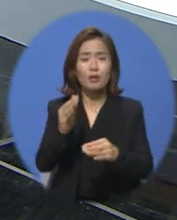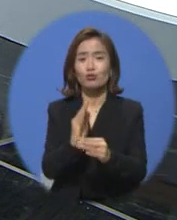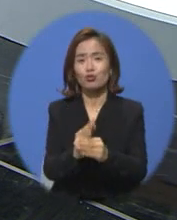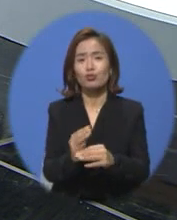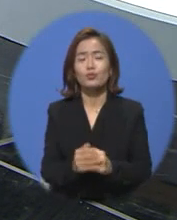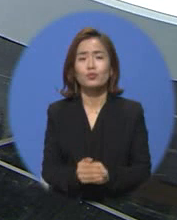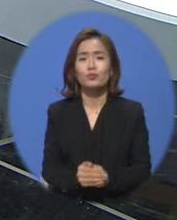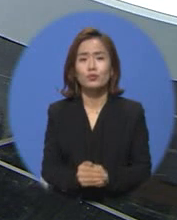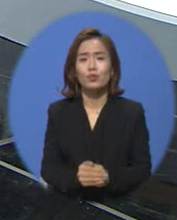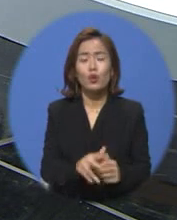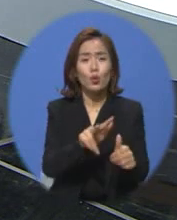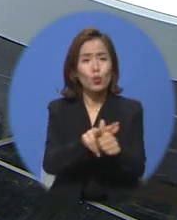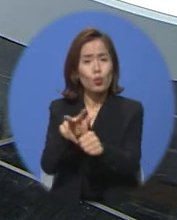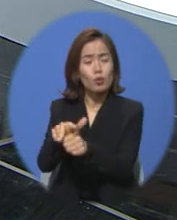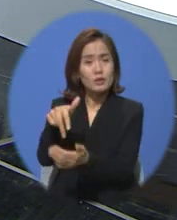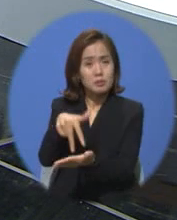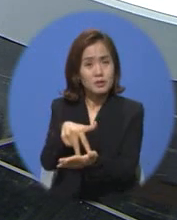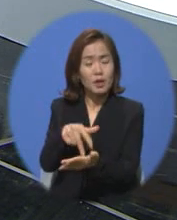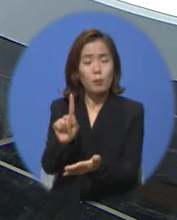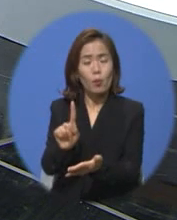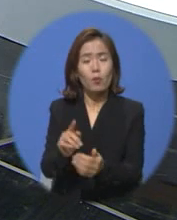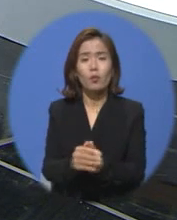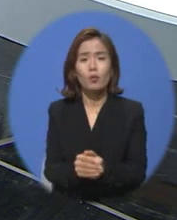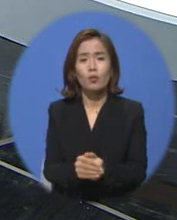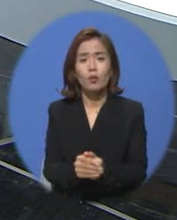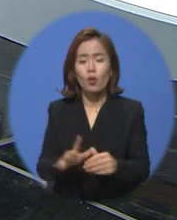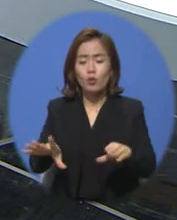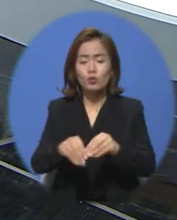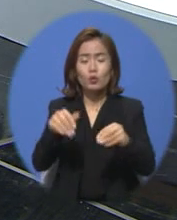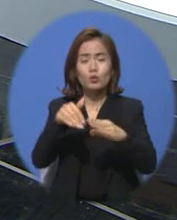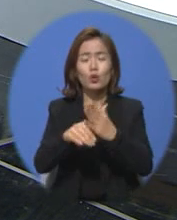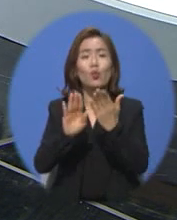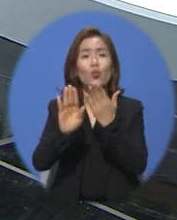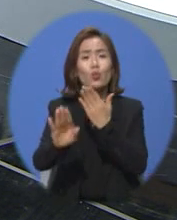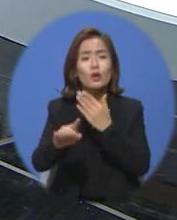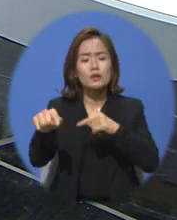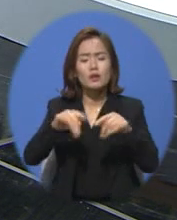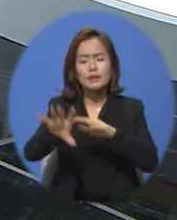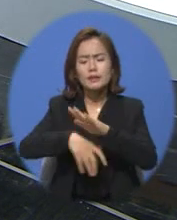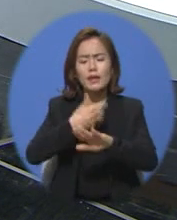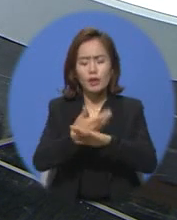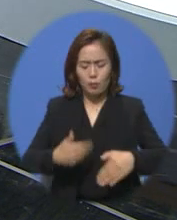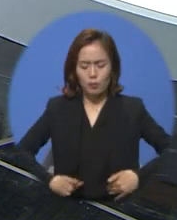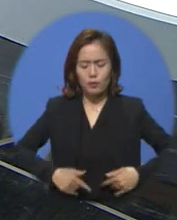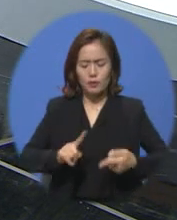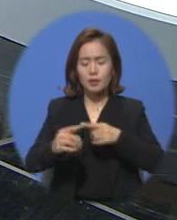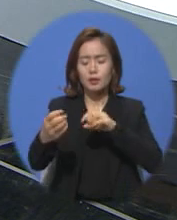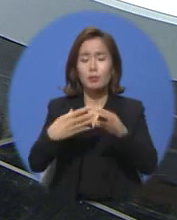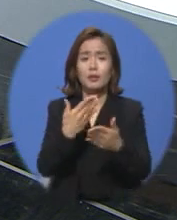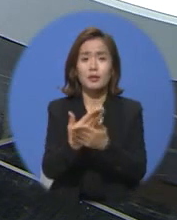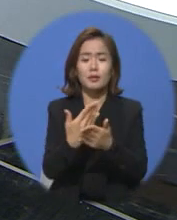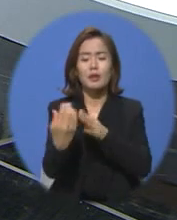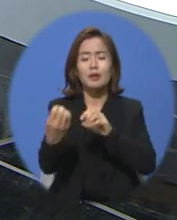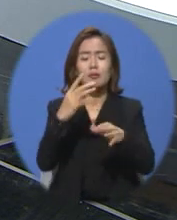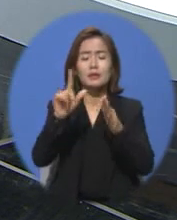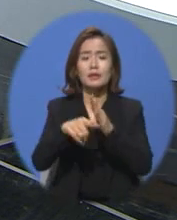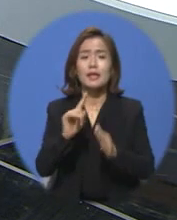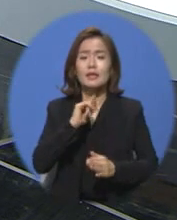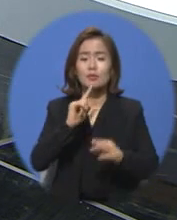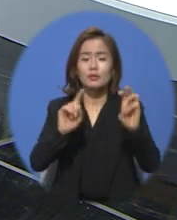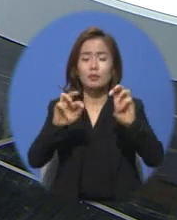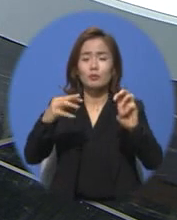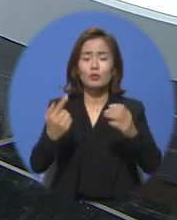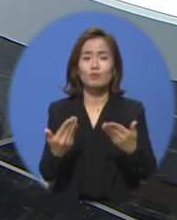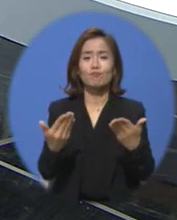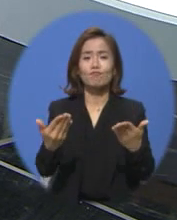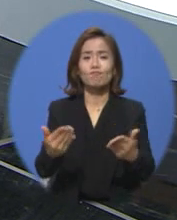.후보자로서의입장 과총선 이후정치개혁의필요성에대한생각을말씀해주십시오 . 답변할